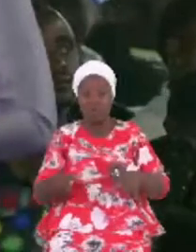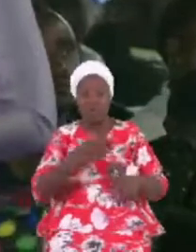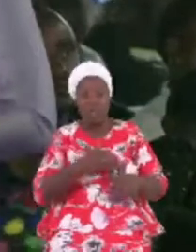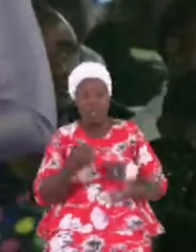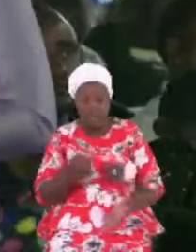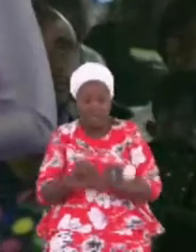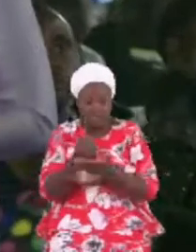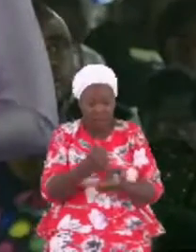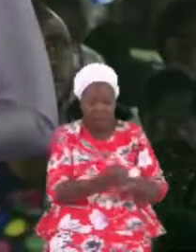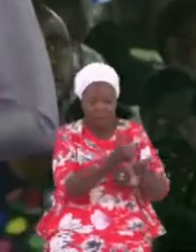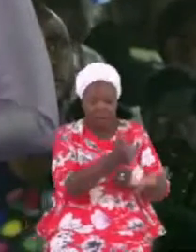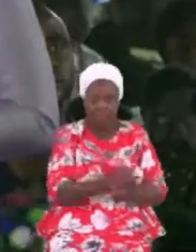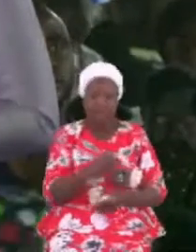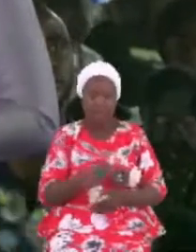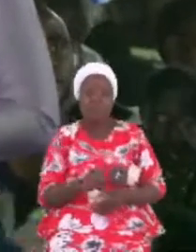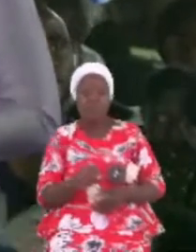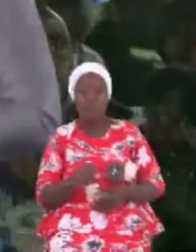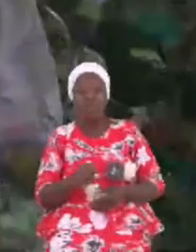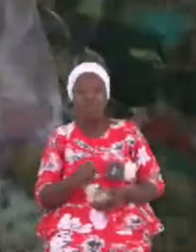amenez les gens.